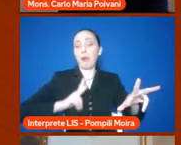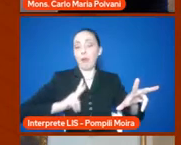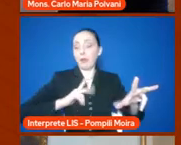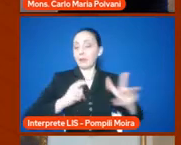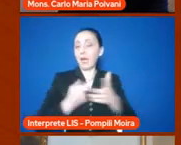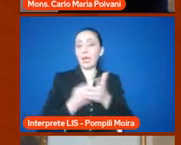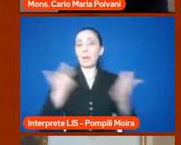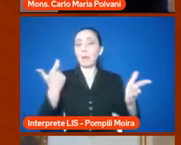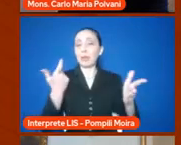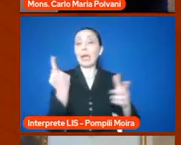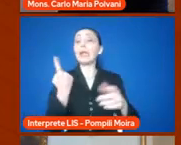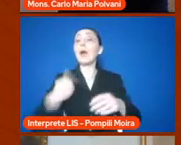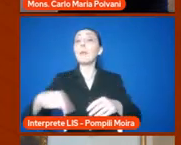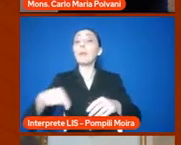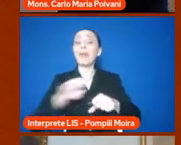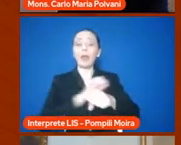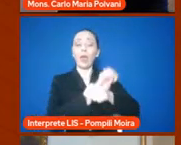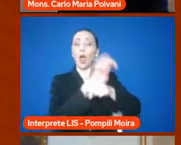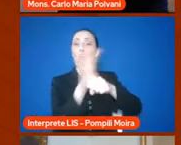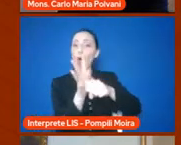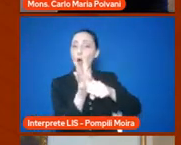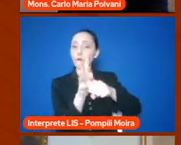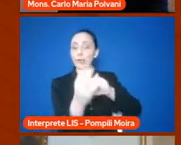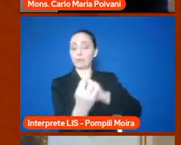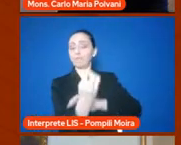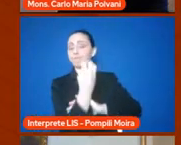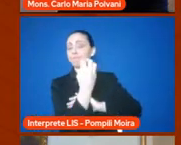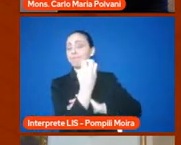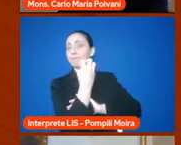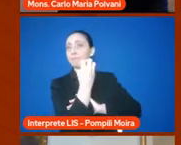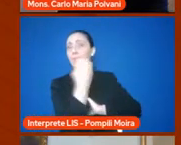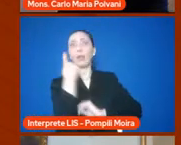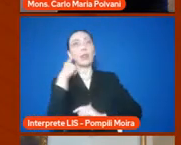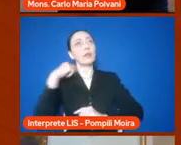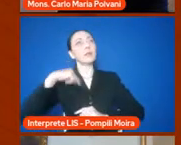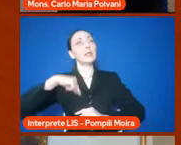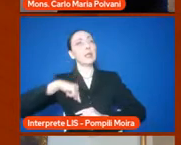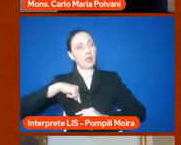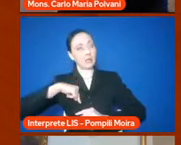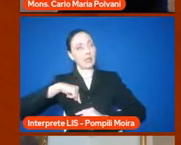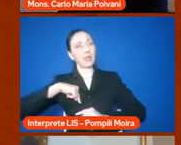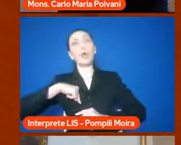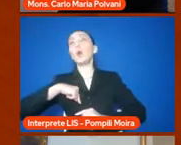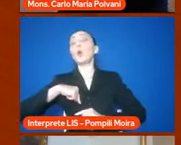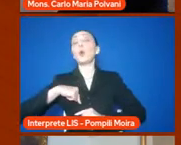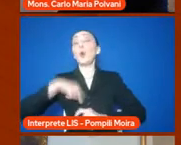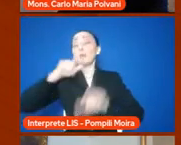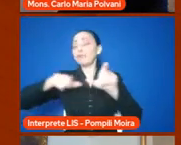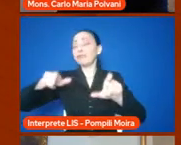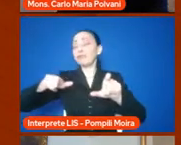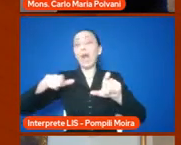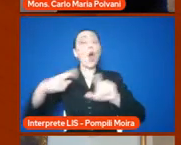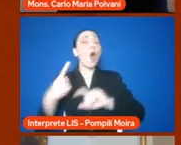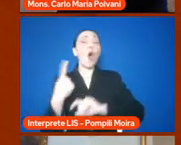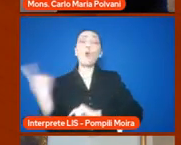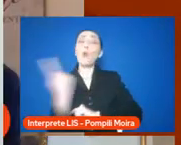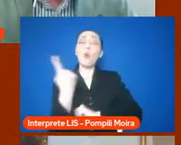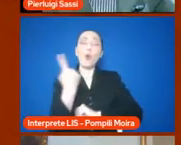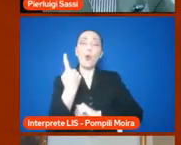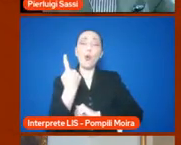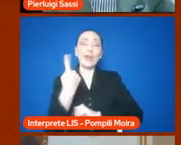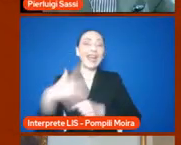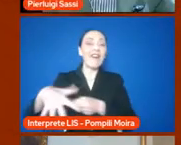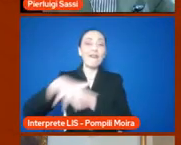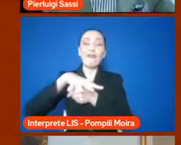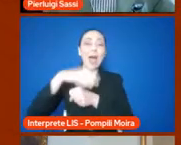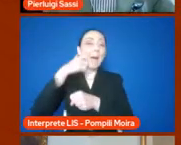dal Covid per trovare la forza di sentirci tutti un'unica famiglia umana. Vero, Monsignore? È verissimo,